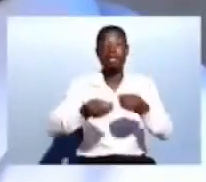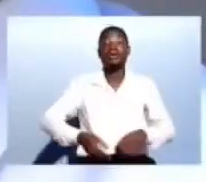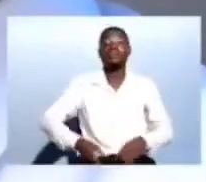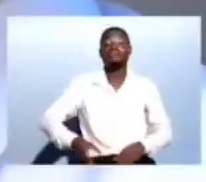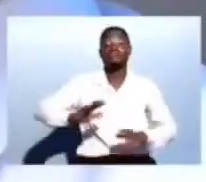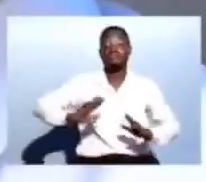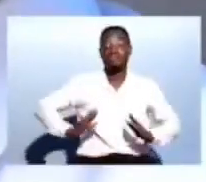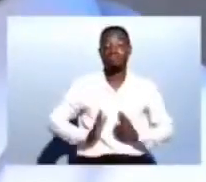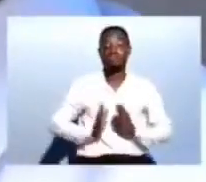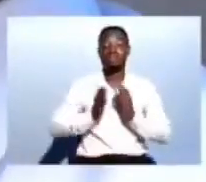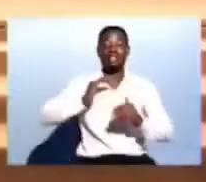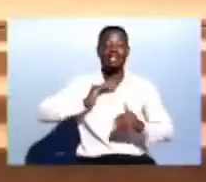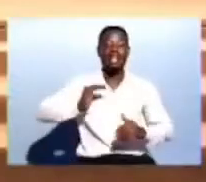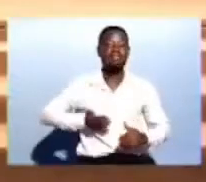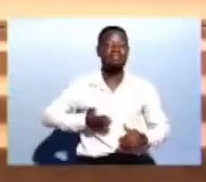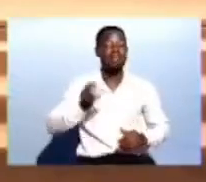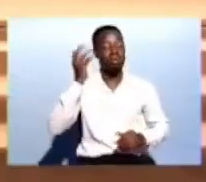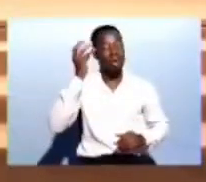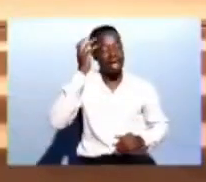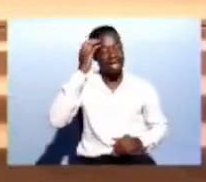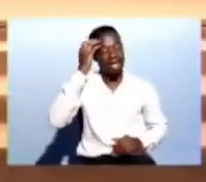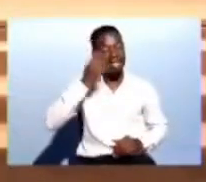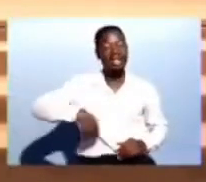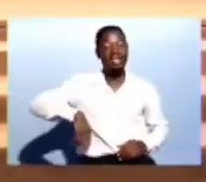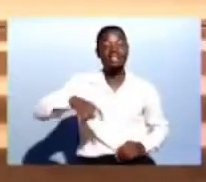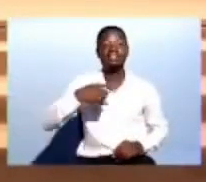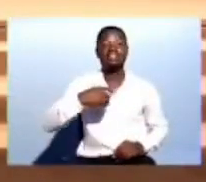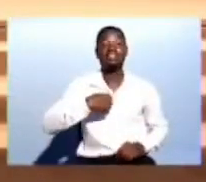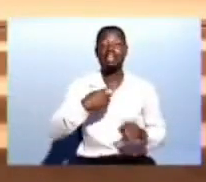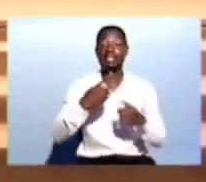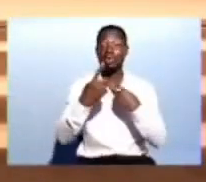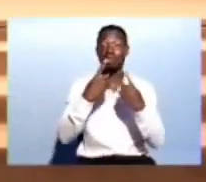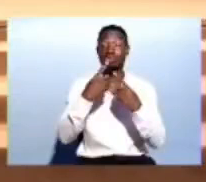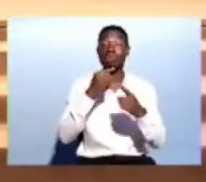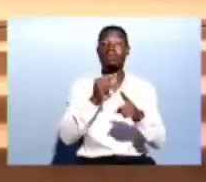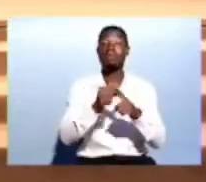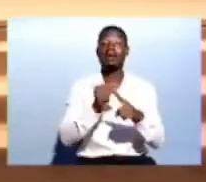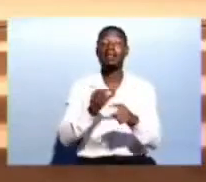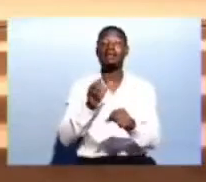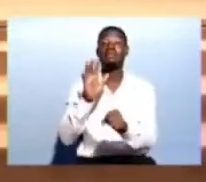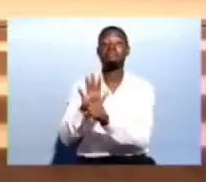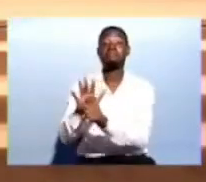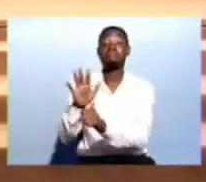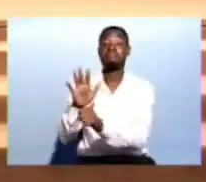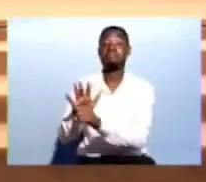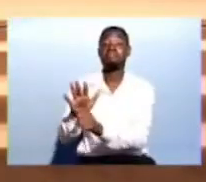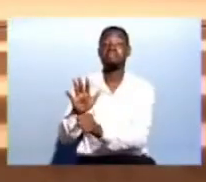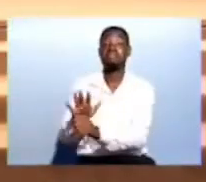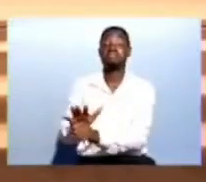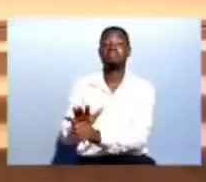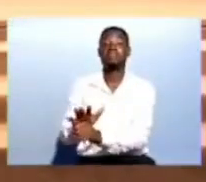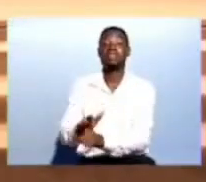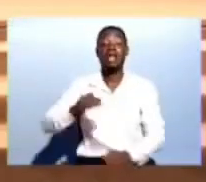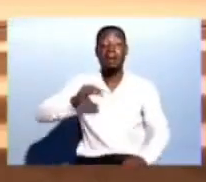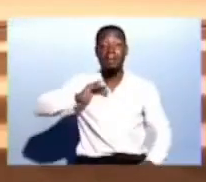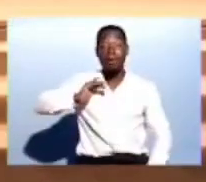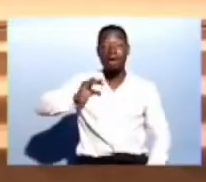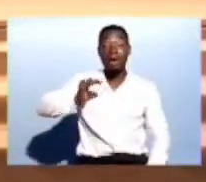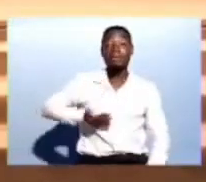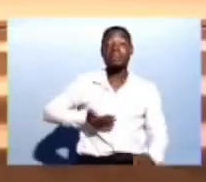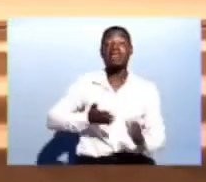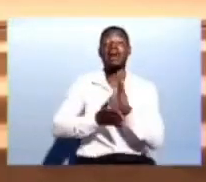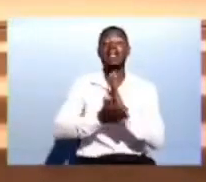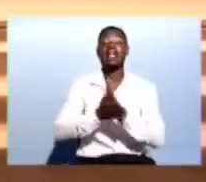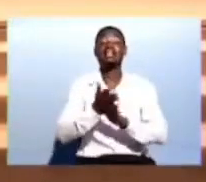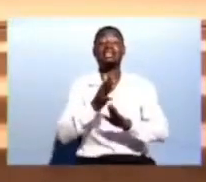akili. Wanawake sisi ni wazungumzaji, tuna maneno mengi. Mwanamke